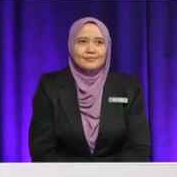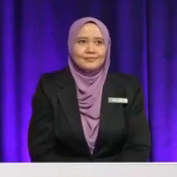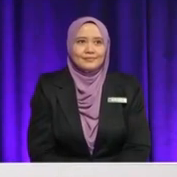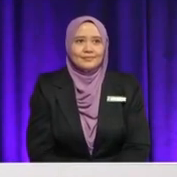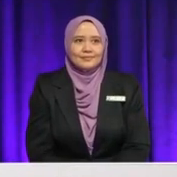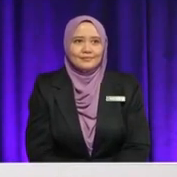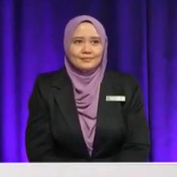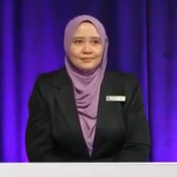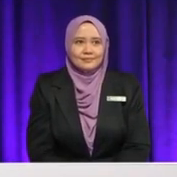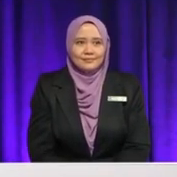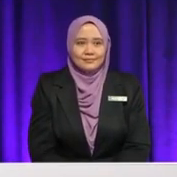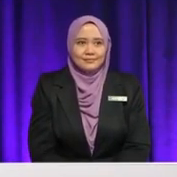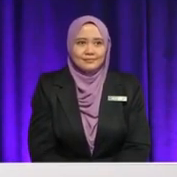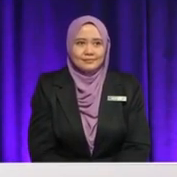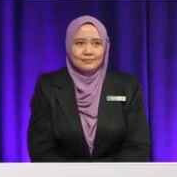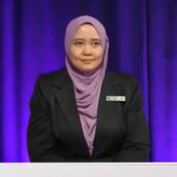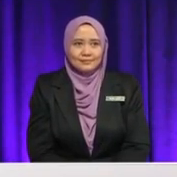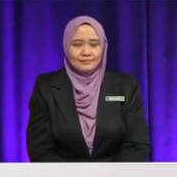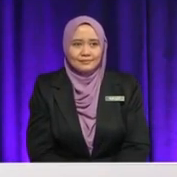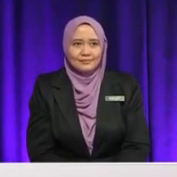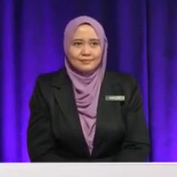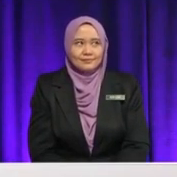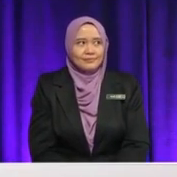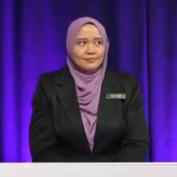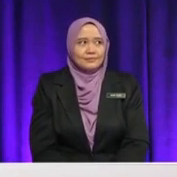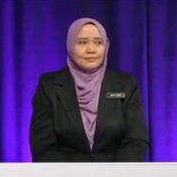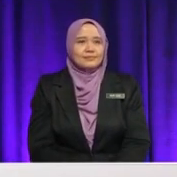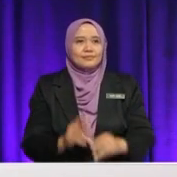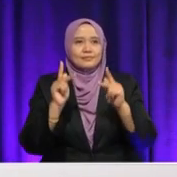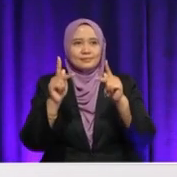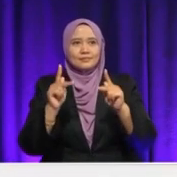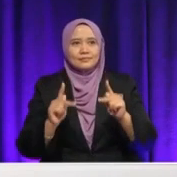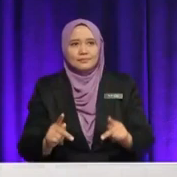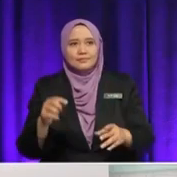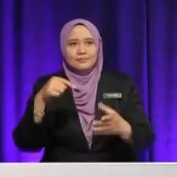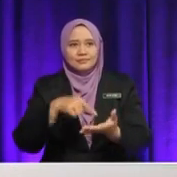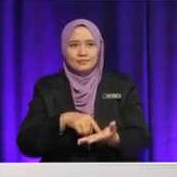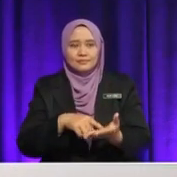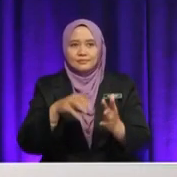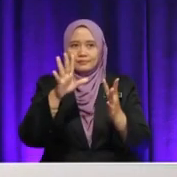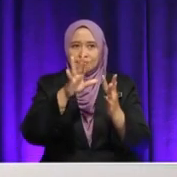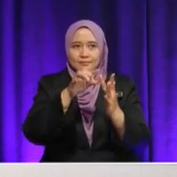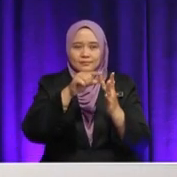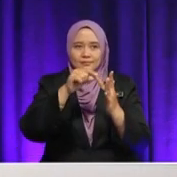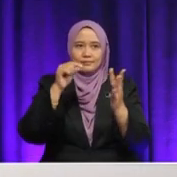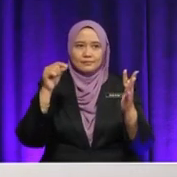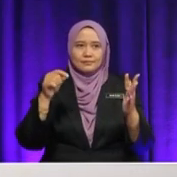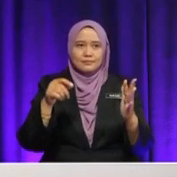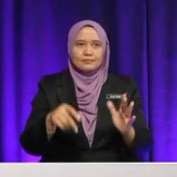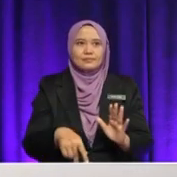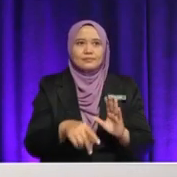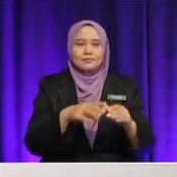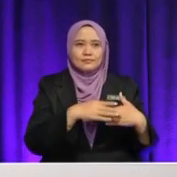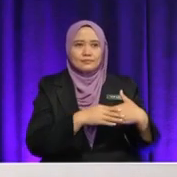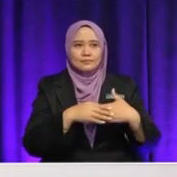Gatot dan batin melangkah memerhati ciptaan tuhan kaidah ini memilih pemimpin-pemimpin dipilih